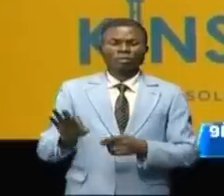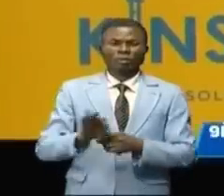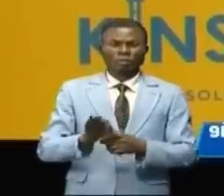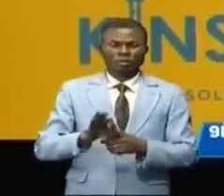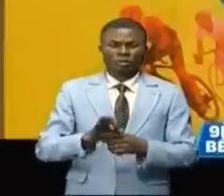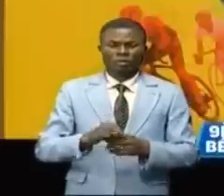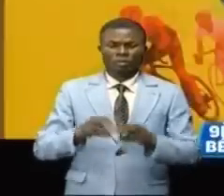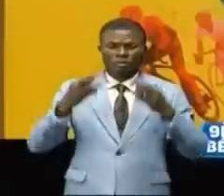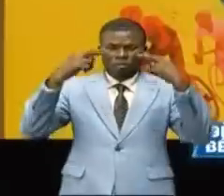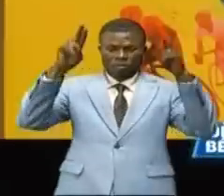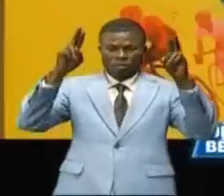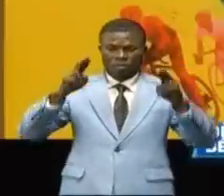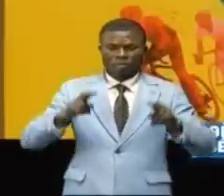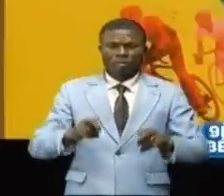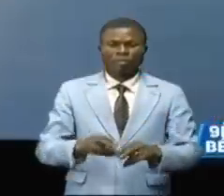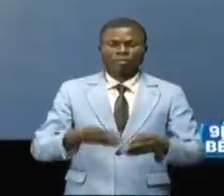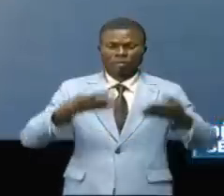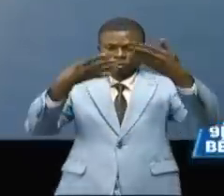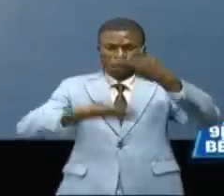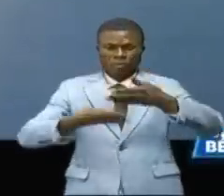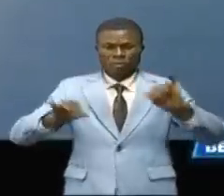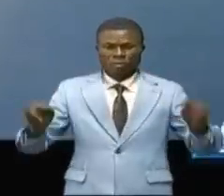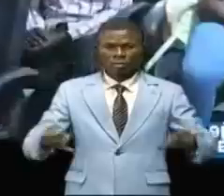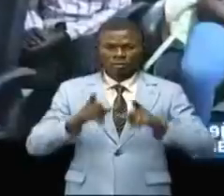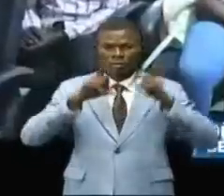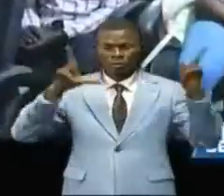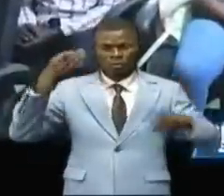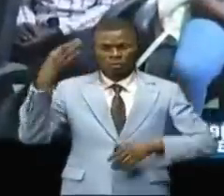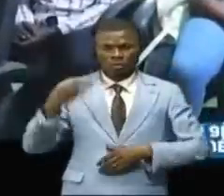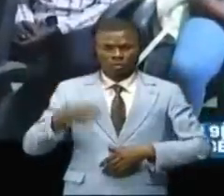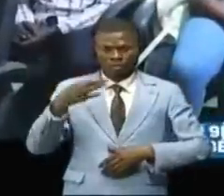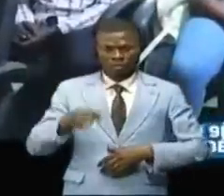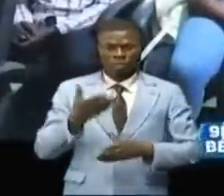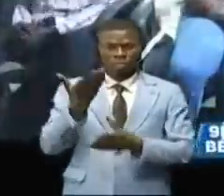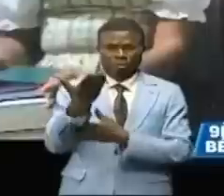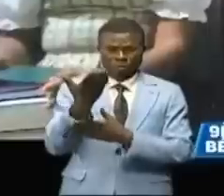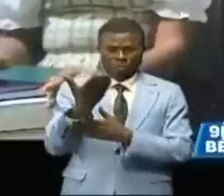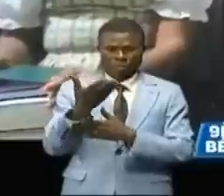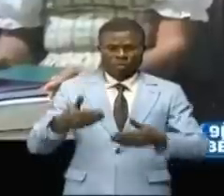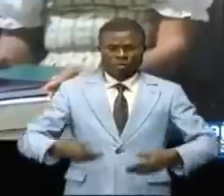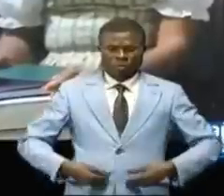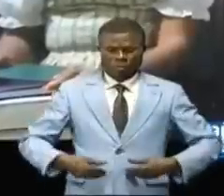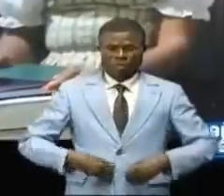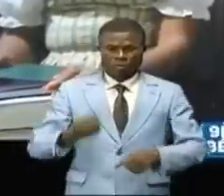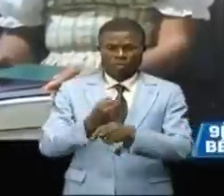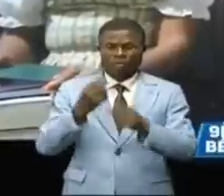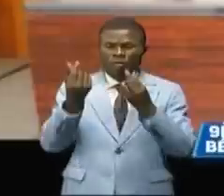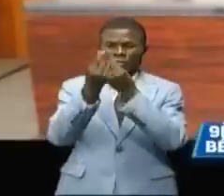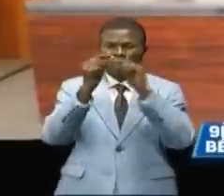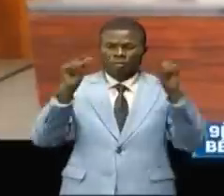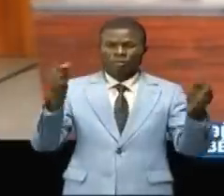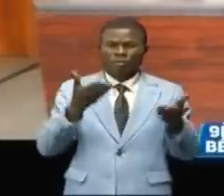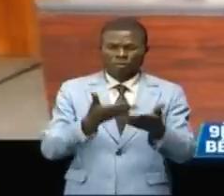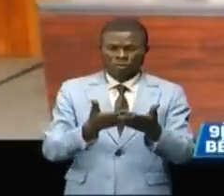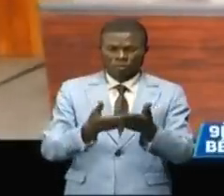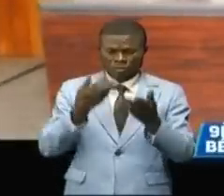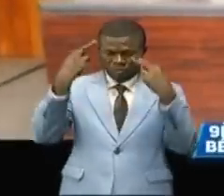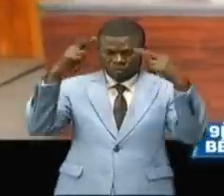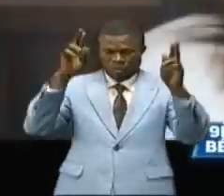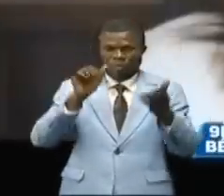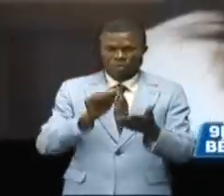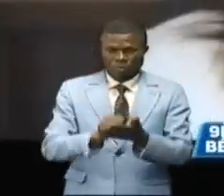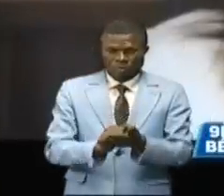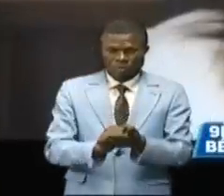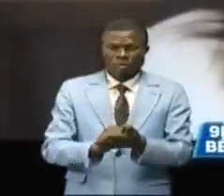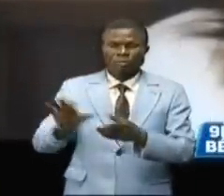La réussite des 9e Jeux de la francophonie repose sur ces bénévoles qui sont appelés à vendre l'image de toute la République à travers